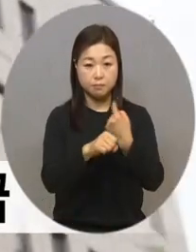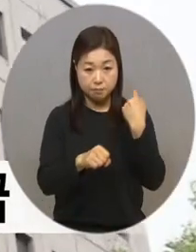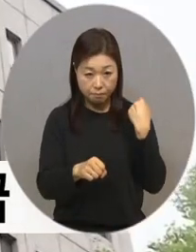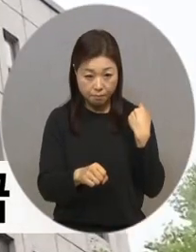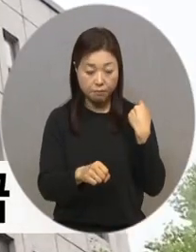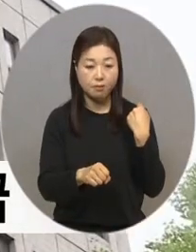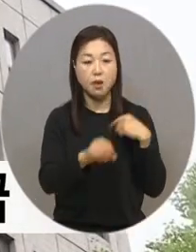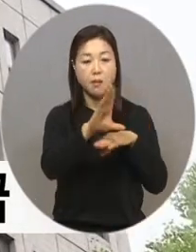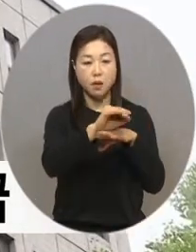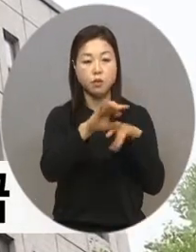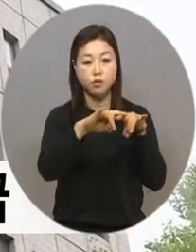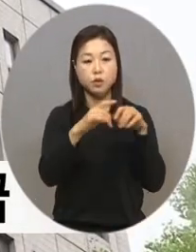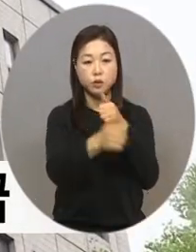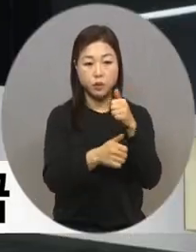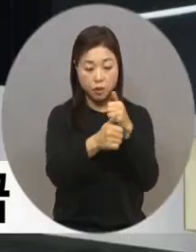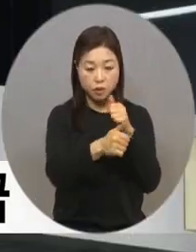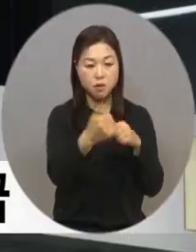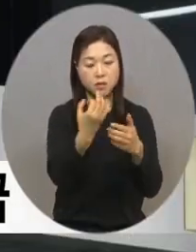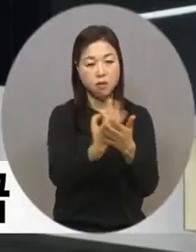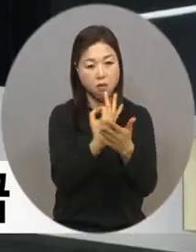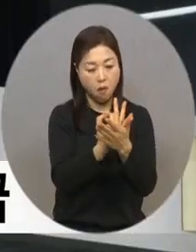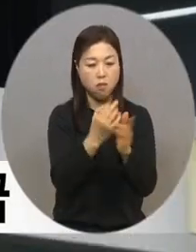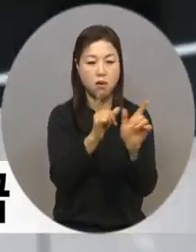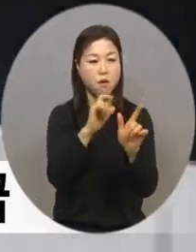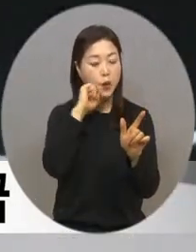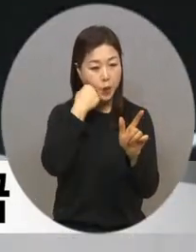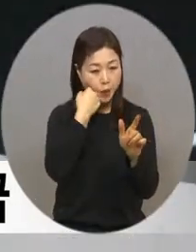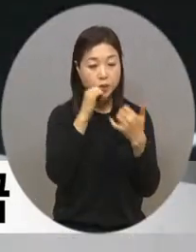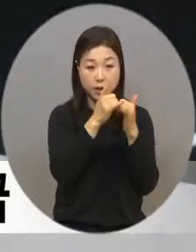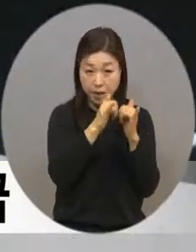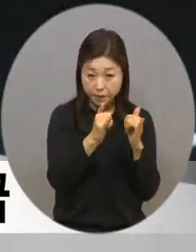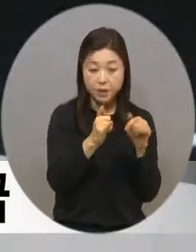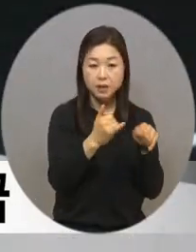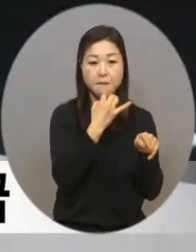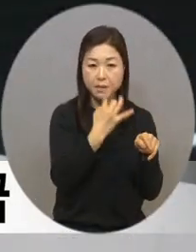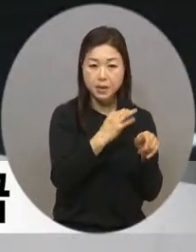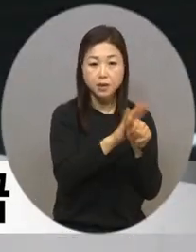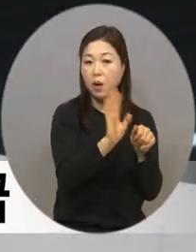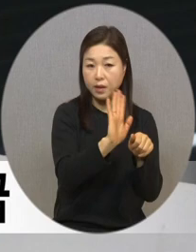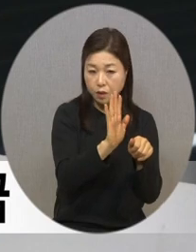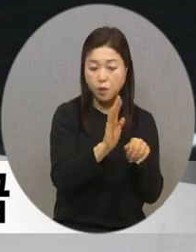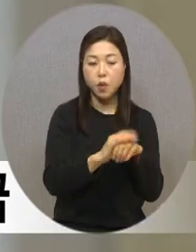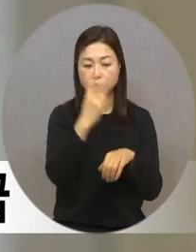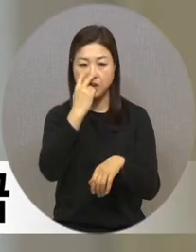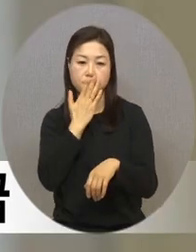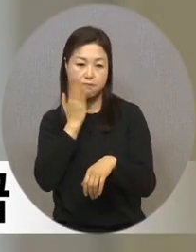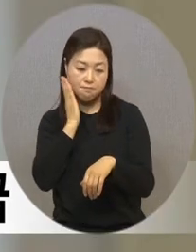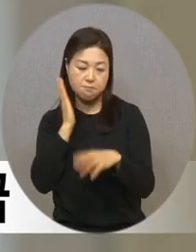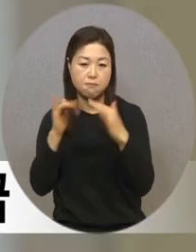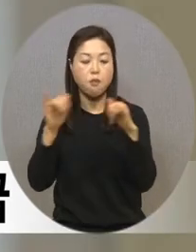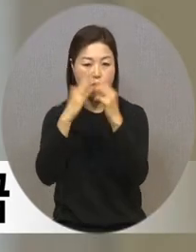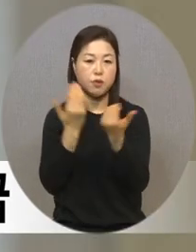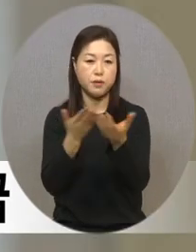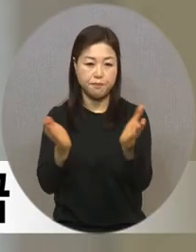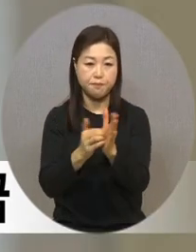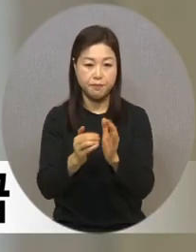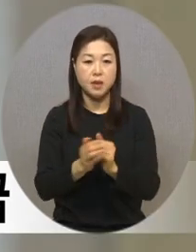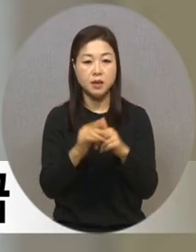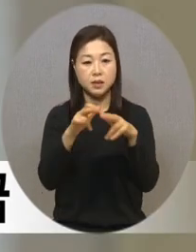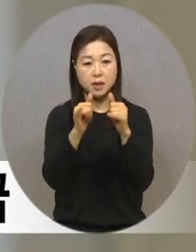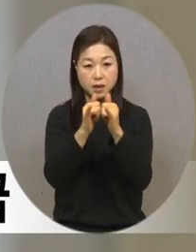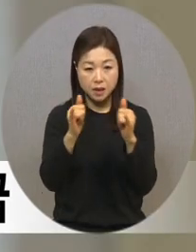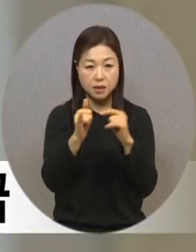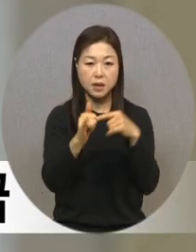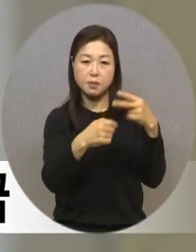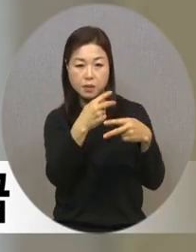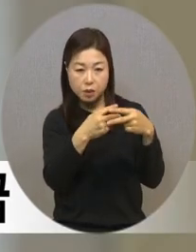TV 보급 대상을 저소득층에서 전체 시각 청각장애인으로 확대한 바 있습니다. 또 장애인의 미디어 이용 격차